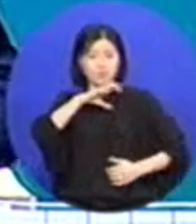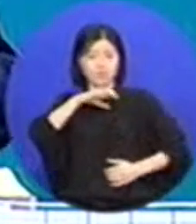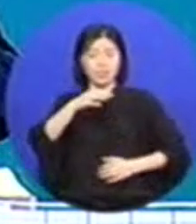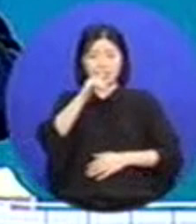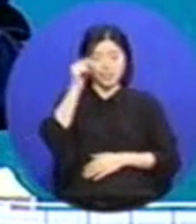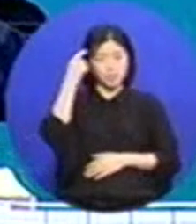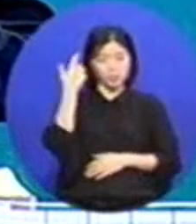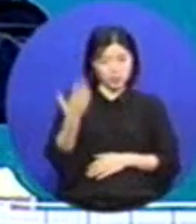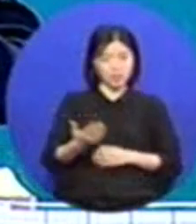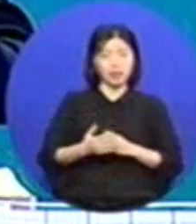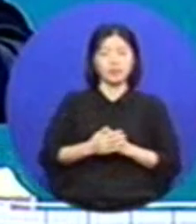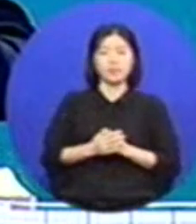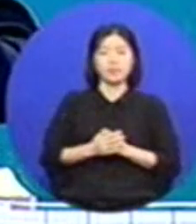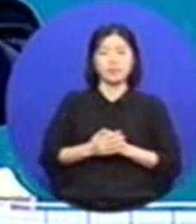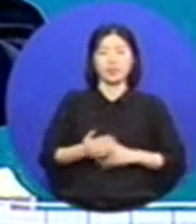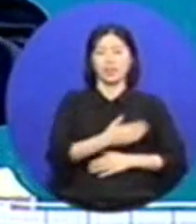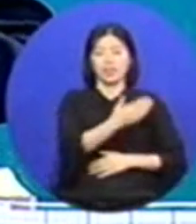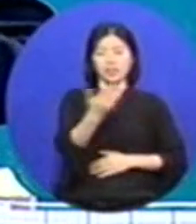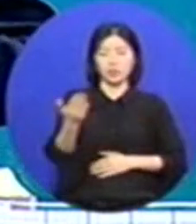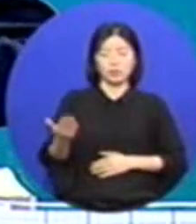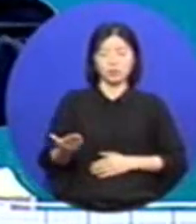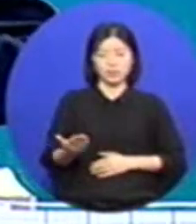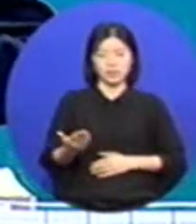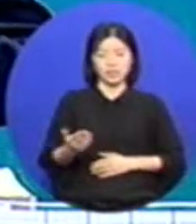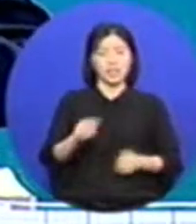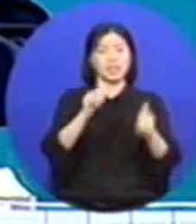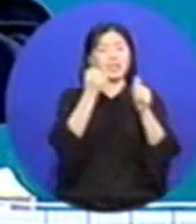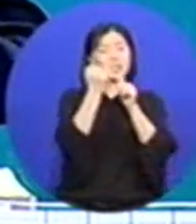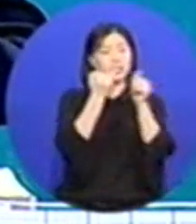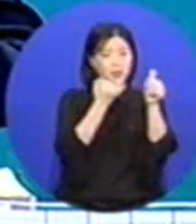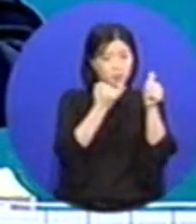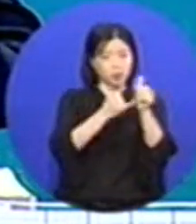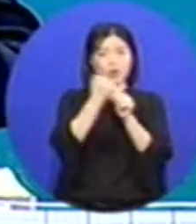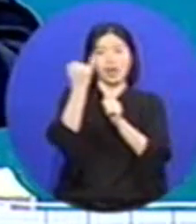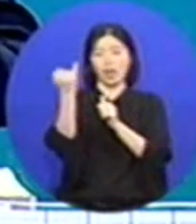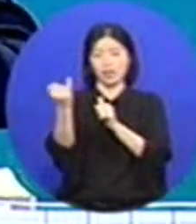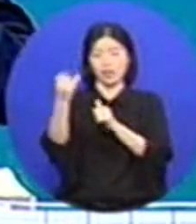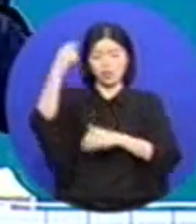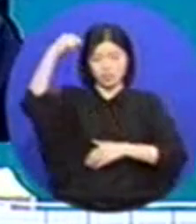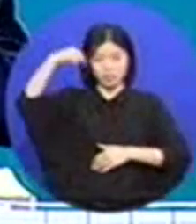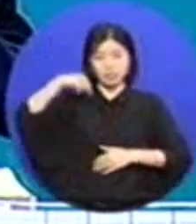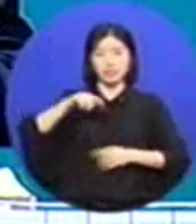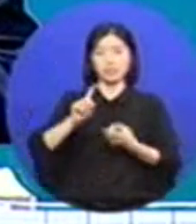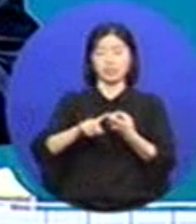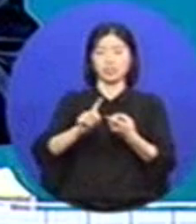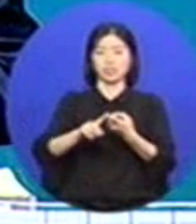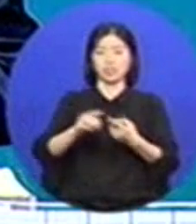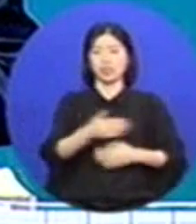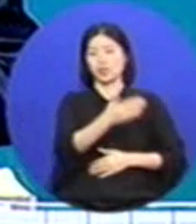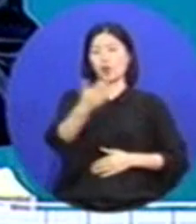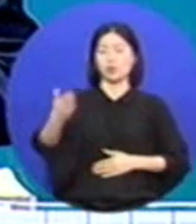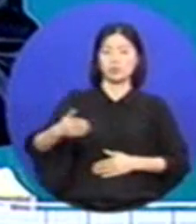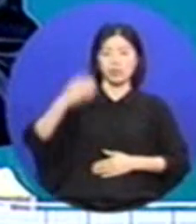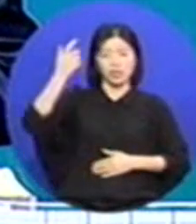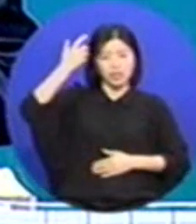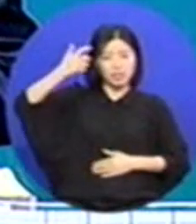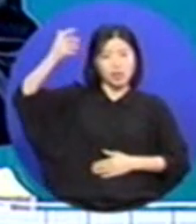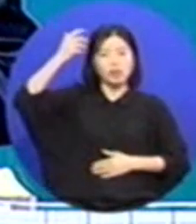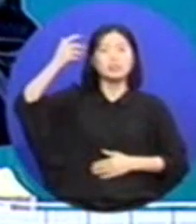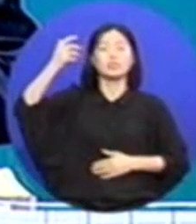여러분이 여러분이 남편과 아내에 대해서 느끼는 그것이 바로 여러분의 영적인 상태를 말해주는